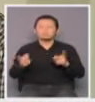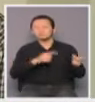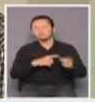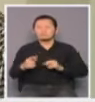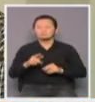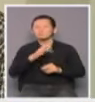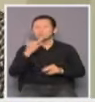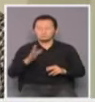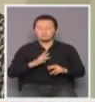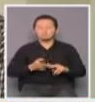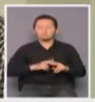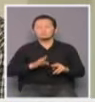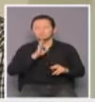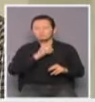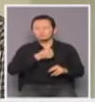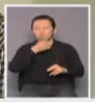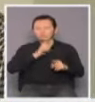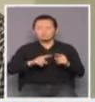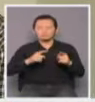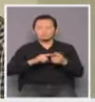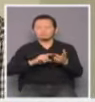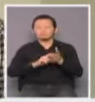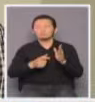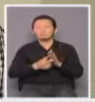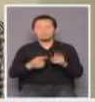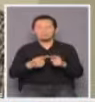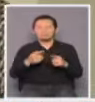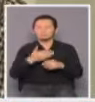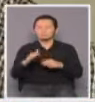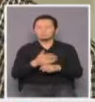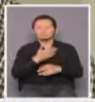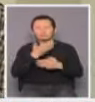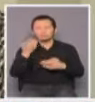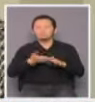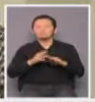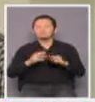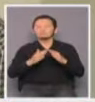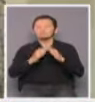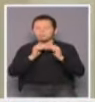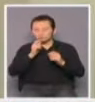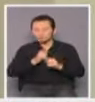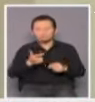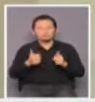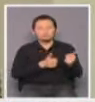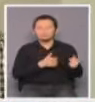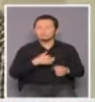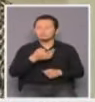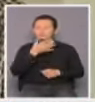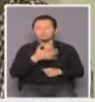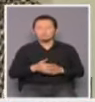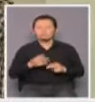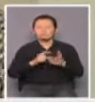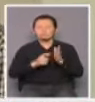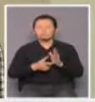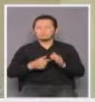на место. Девочки подрастают, не было места, где спать. Подаренное жилье очень удобное, хорошее, мне понравилось.